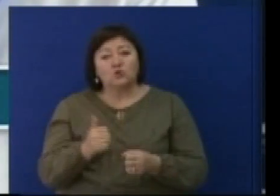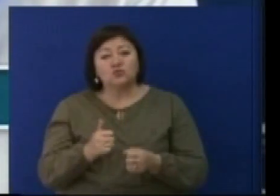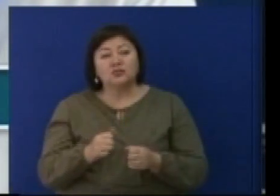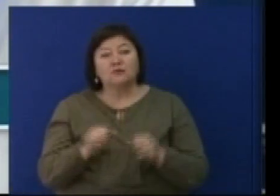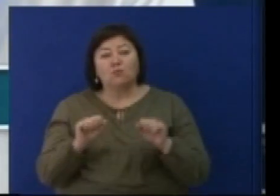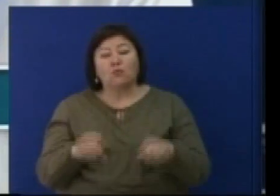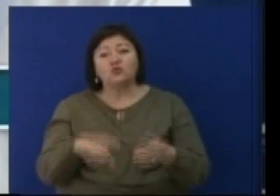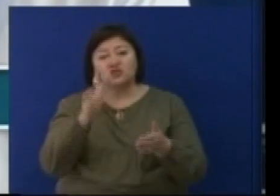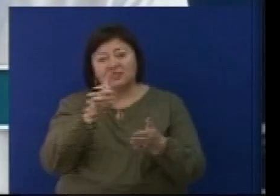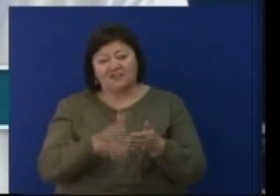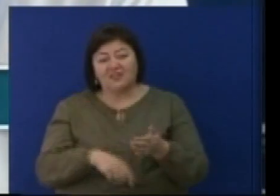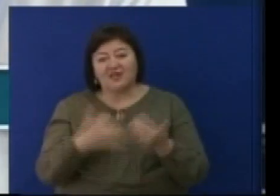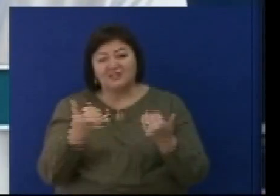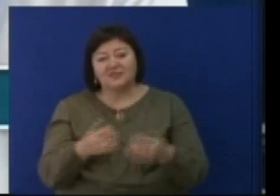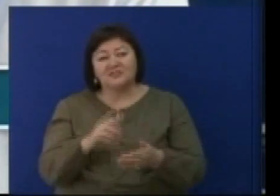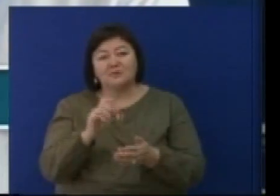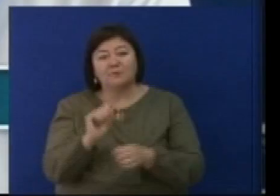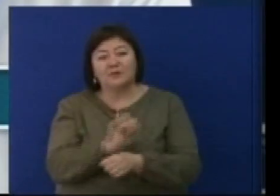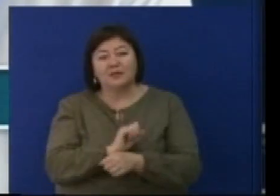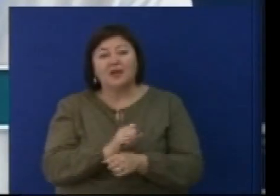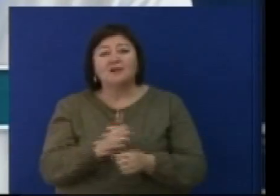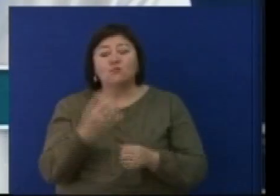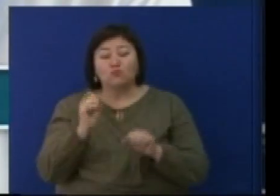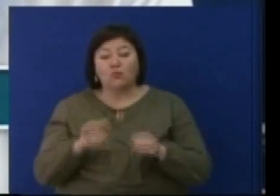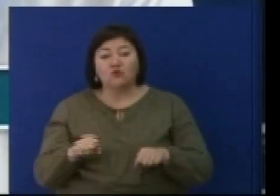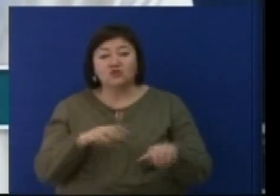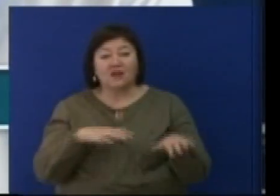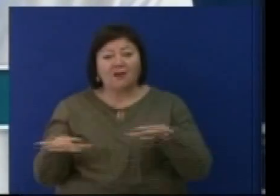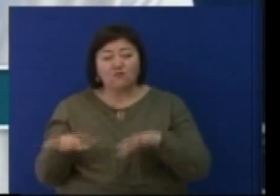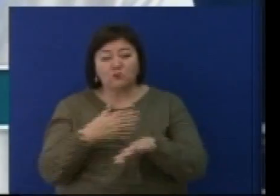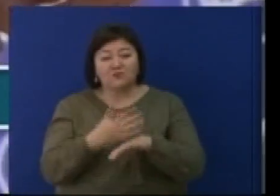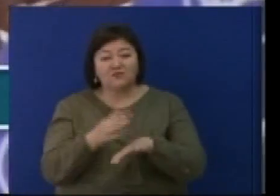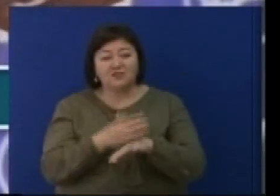уақытта көліктерге кепілдіктер 3 жылдан 5 жылға дейін ұлғайтылды.